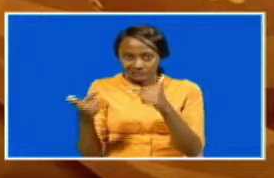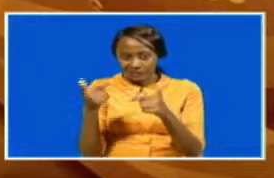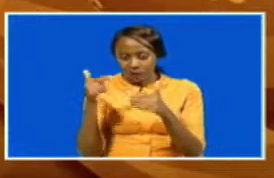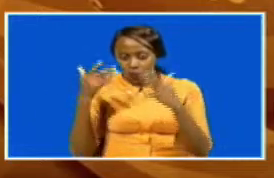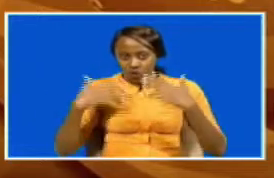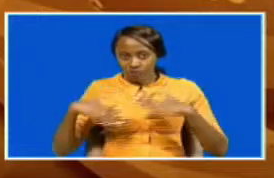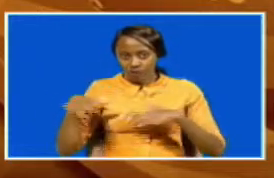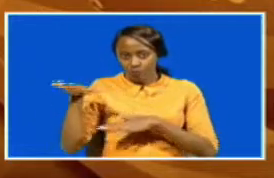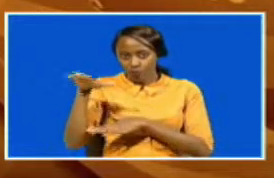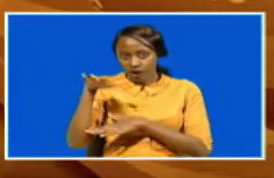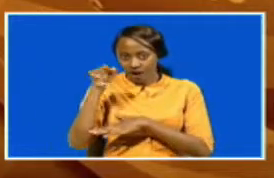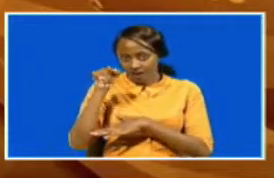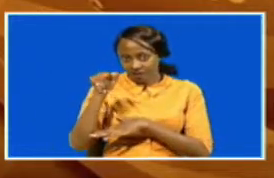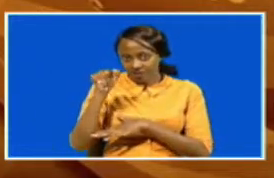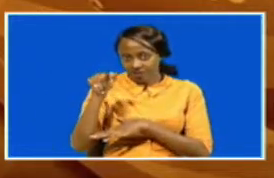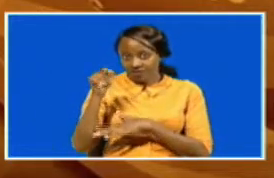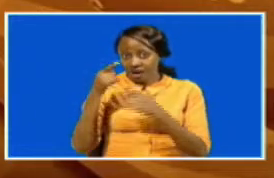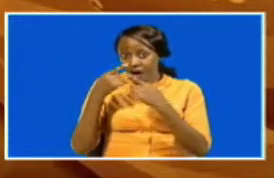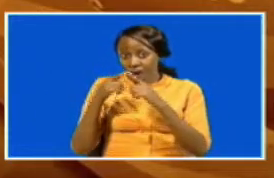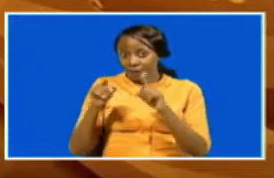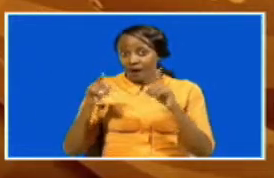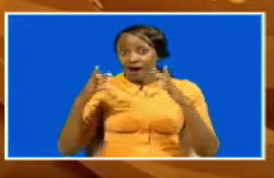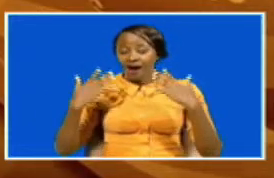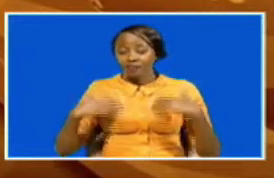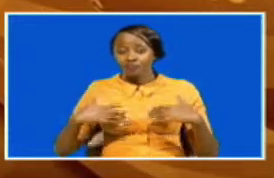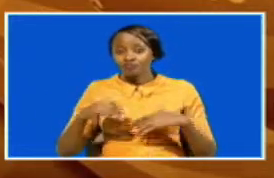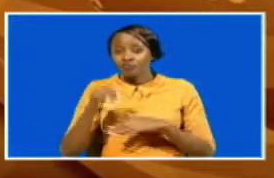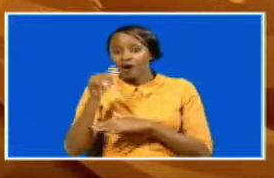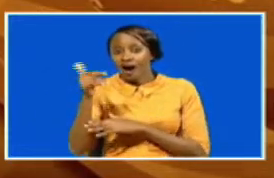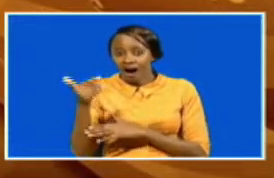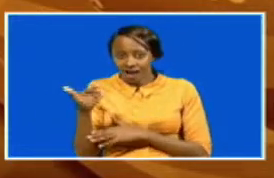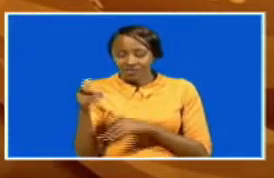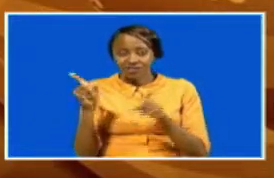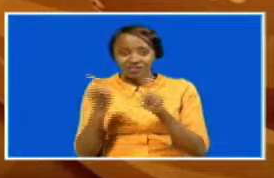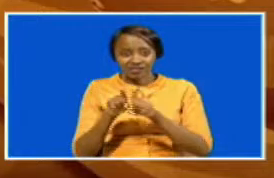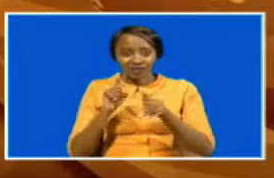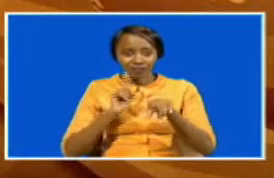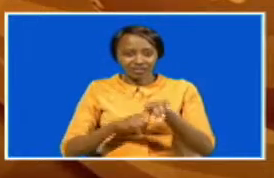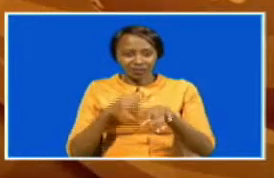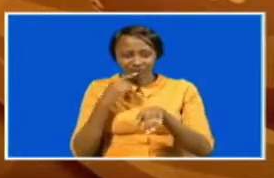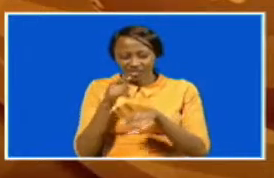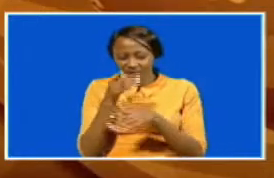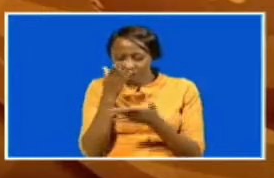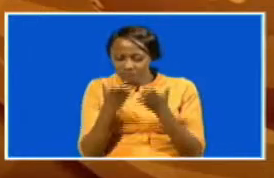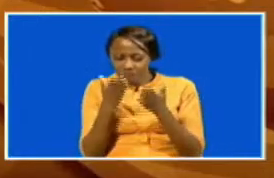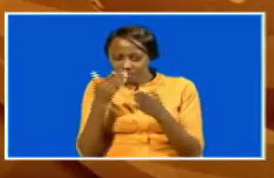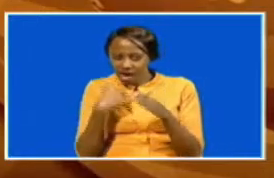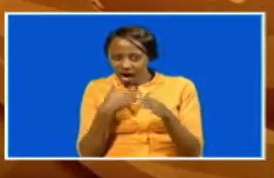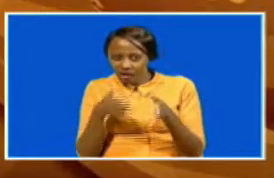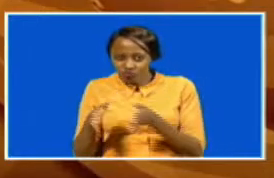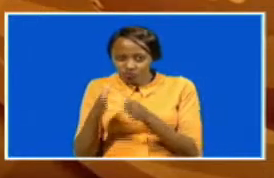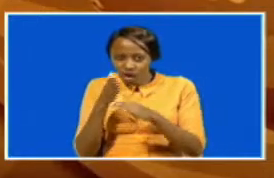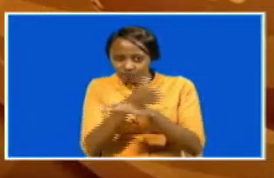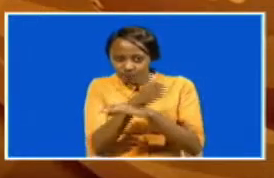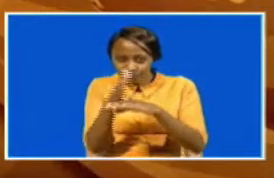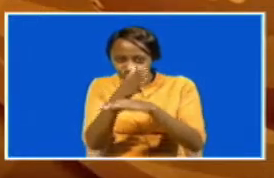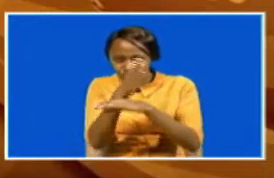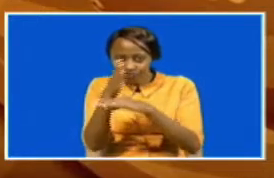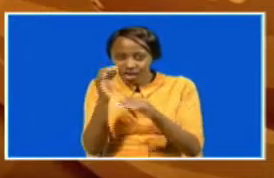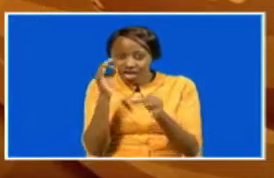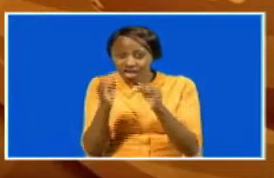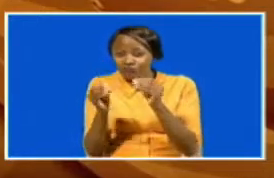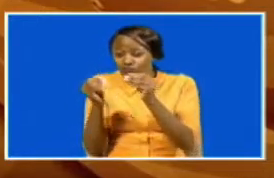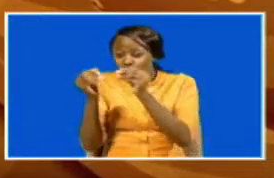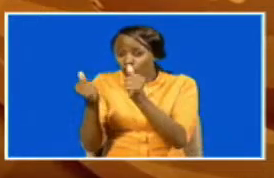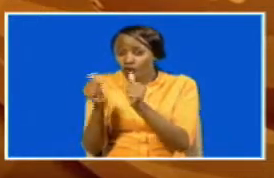hiyo. Mwakilishi wa kike wa kaunti hiyo Elsie Muhanda sasa anadai kuna njama fiche na iwapo tofauti zilizoko